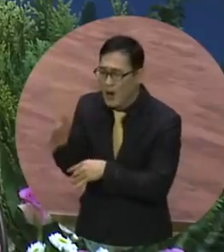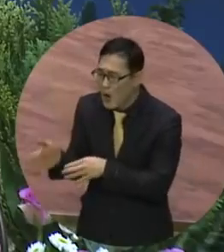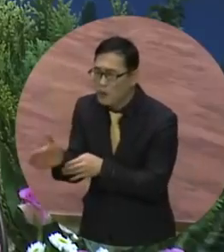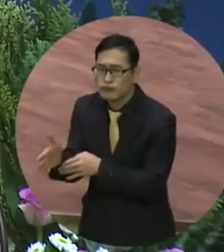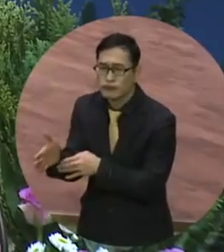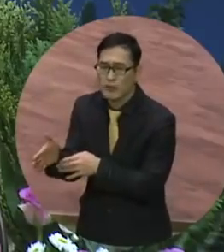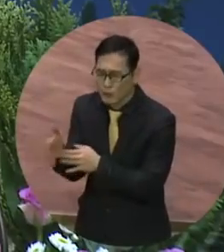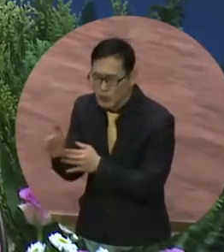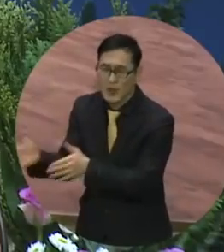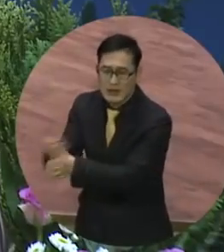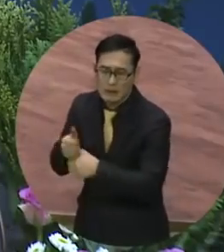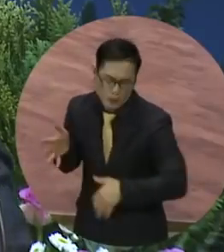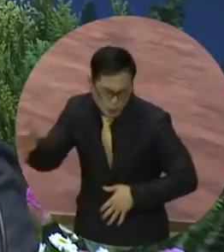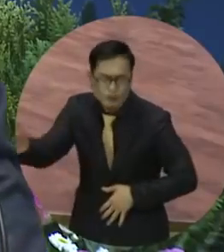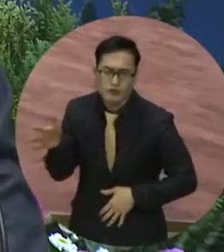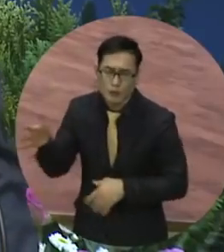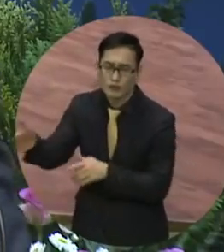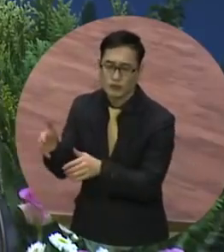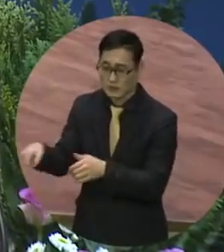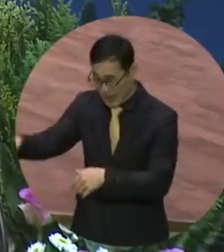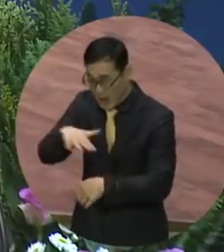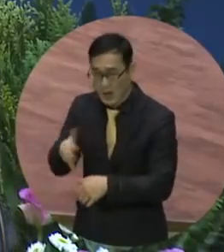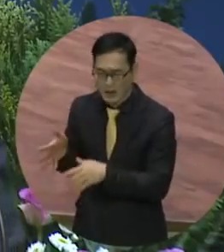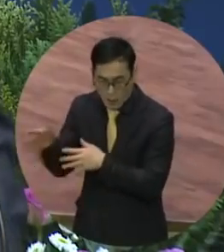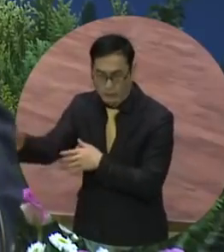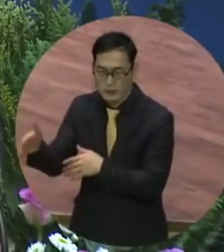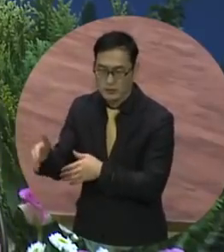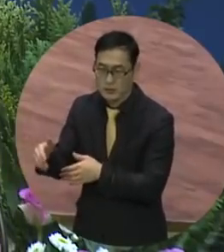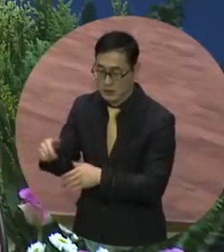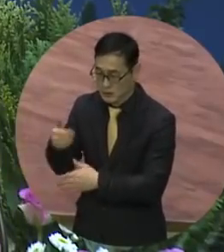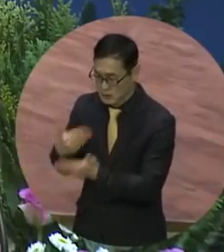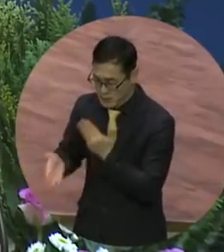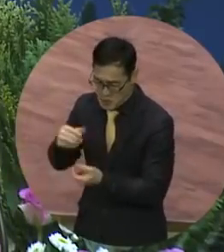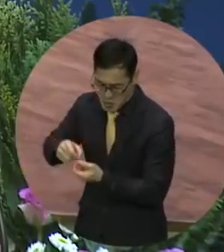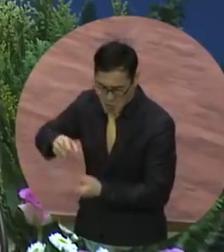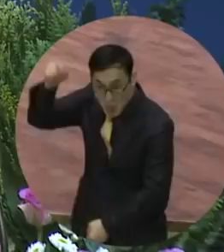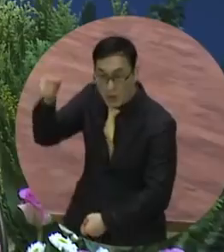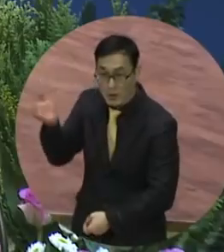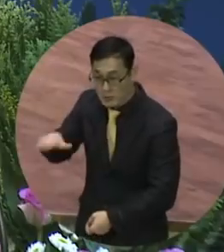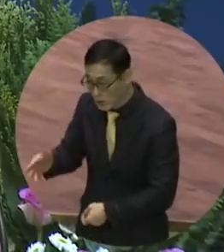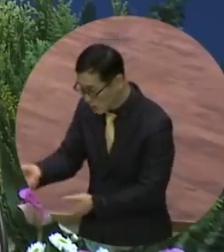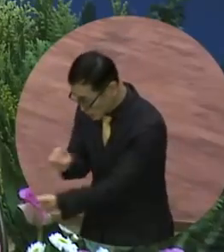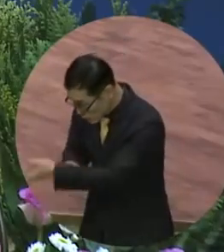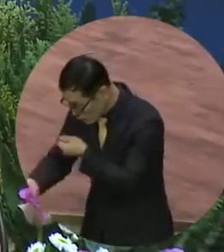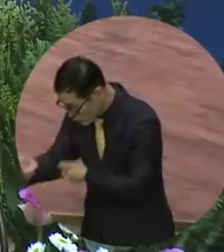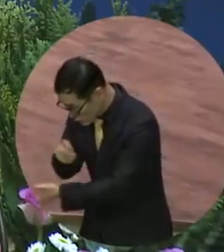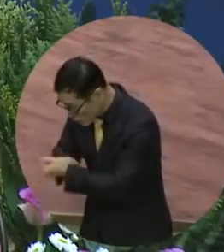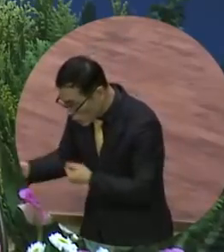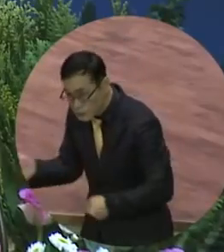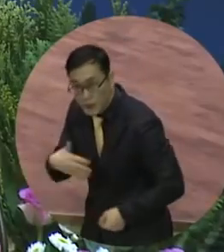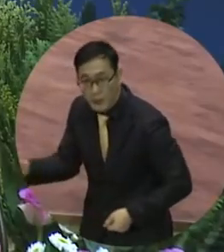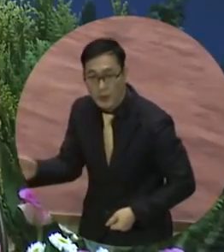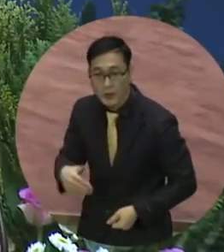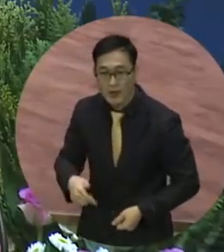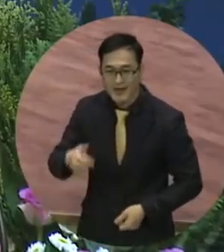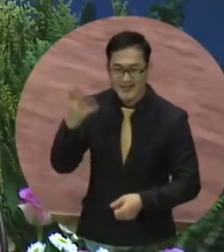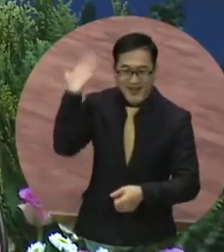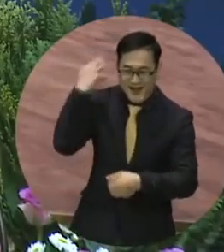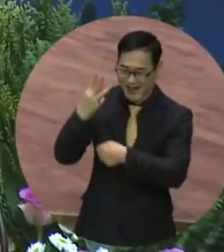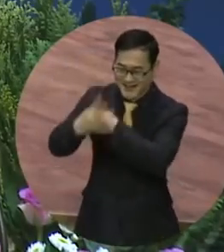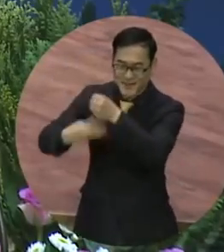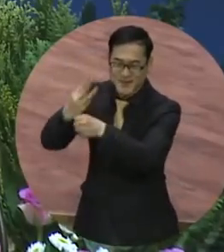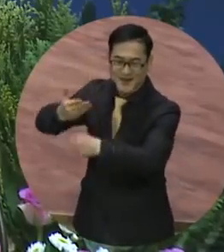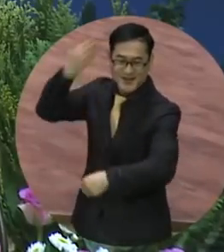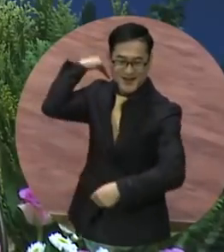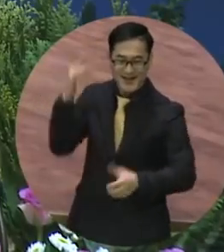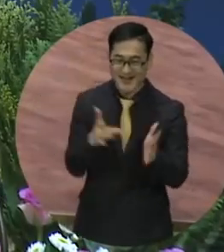근데 하나도 잡지 못했다. 그렇게 말씀하고 있어. 참 미안하죠. 3년 전에 예수님께 부름